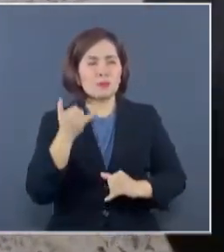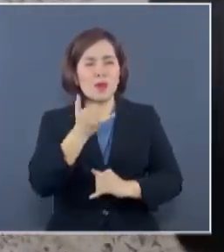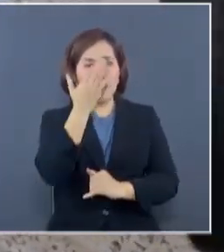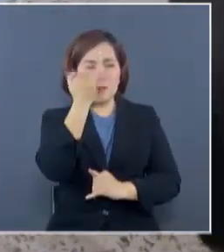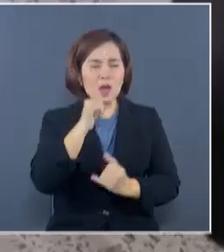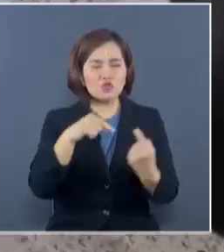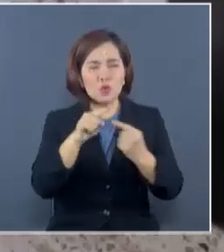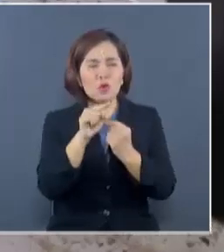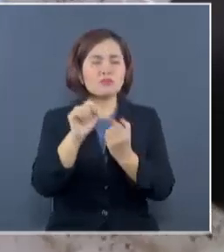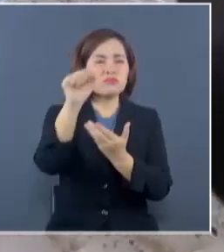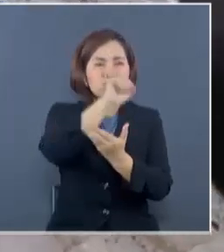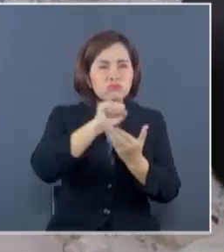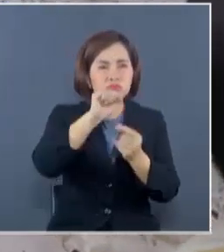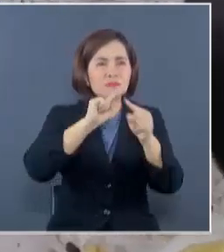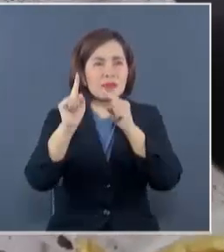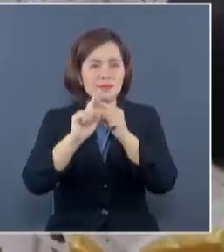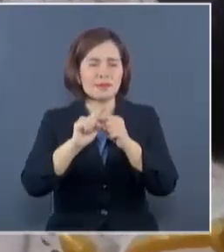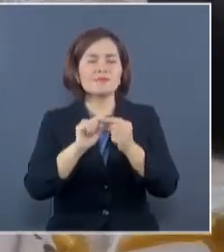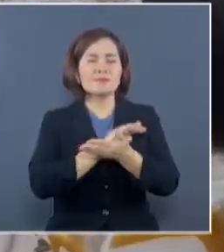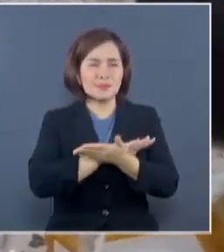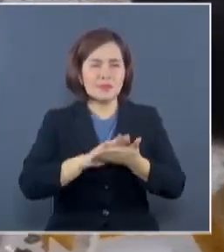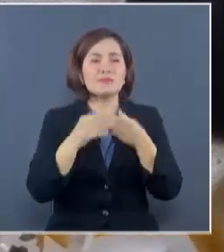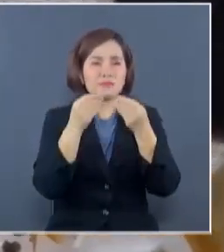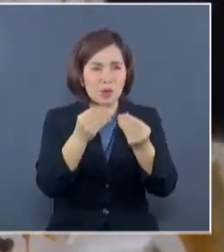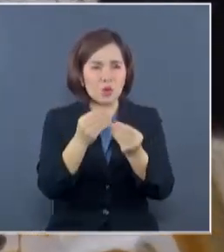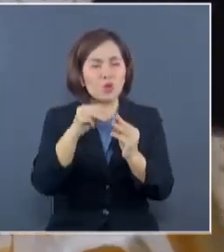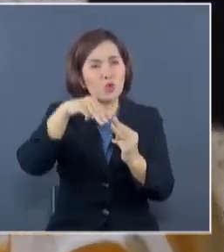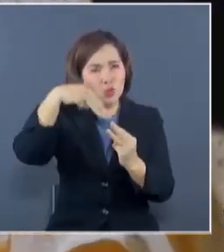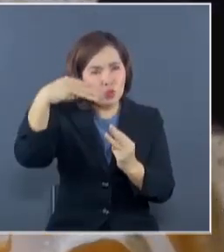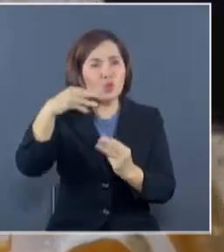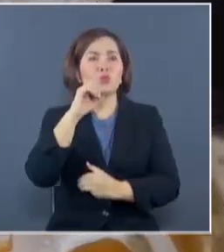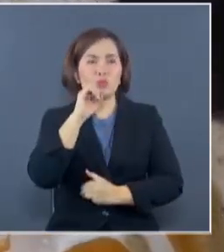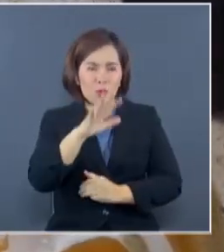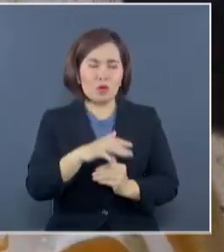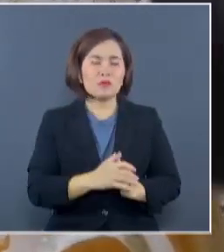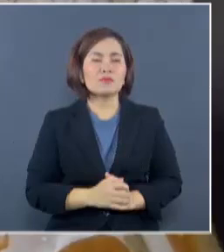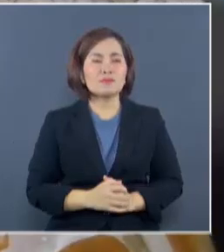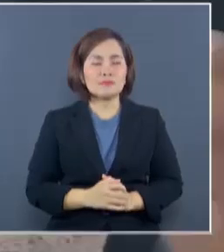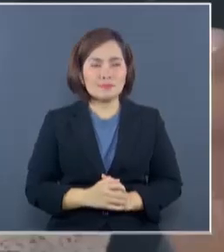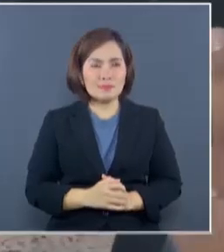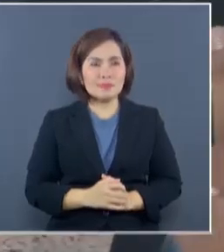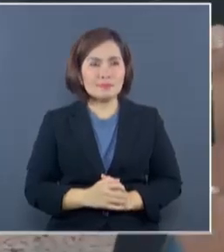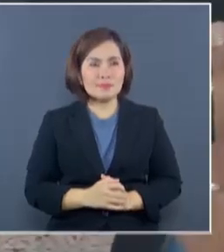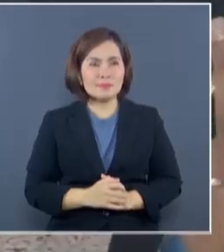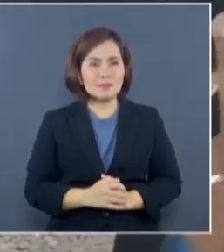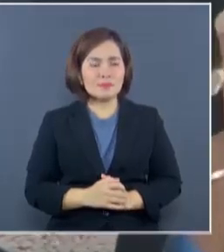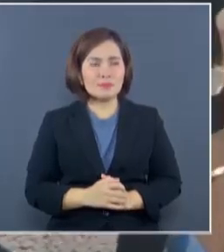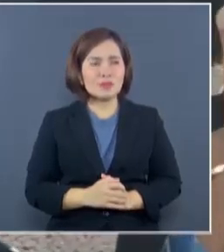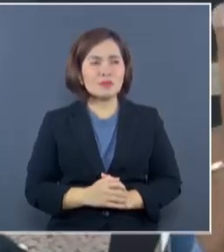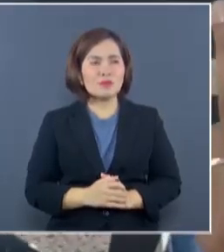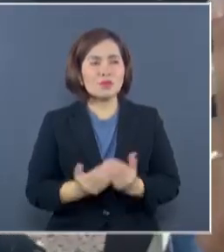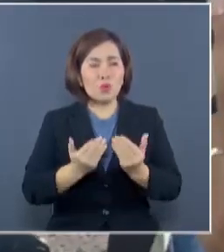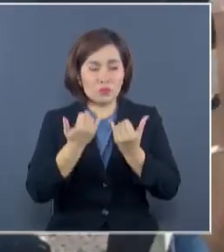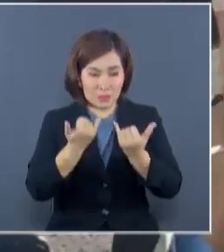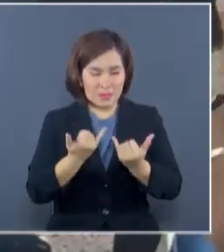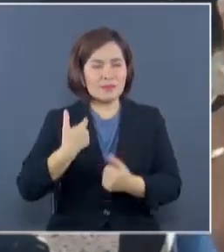ปทำความสะอาดบริเวณเจดีย์เก็บอัฐิน้องชมพู่ครับแล้วก็จุดธูปบอกกล่าวกับดวงวิญญาณของลูกสาวบอกว่าชมพู่ศ